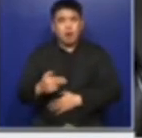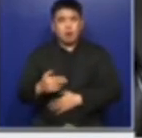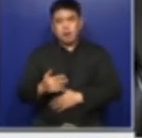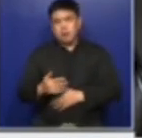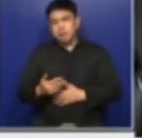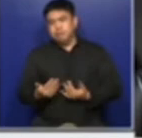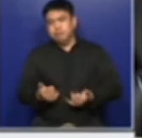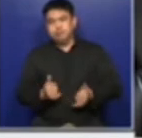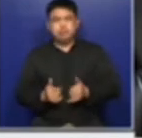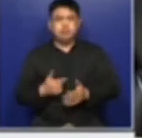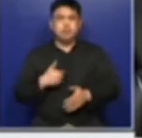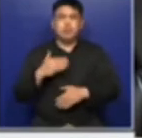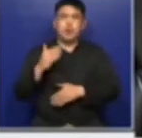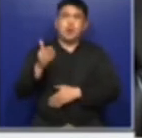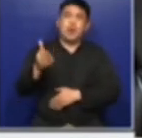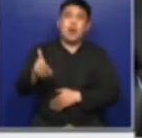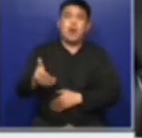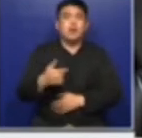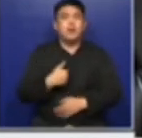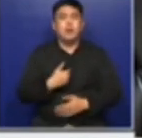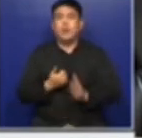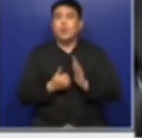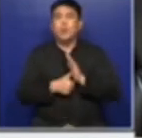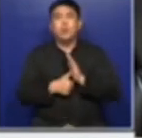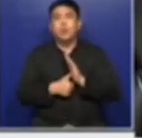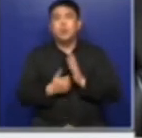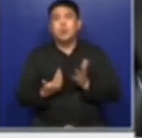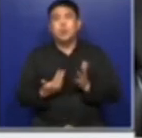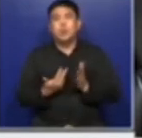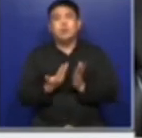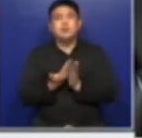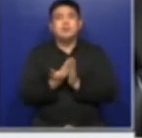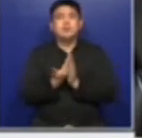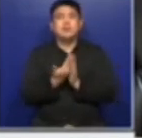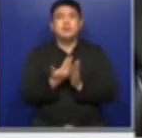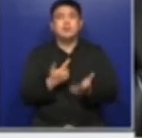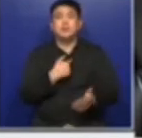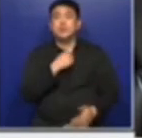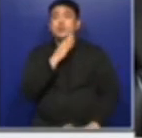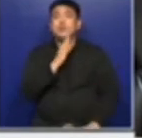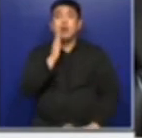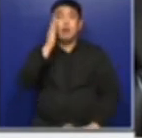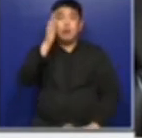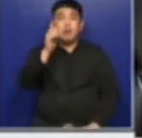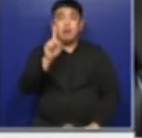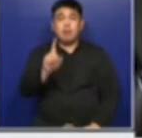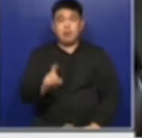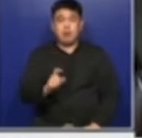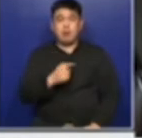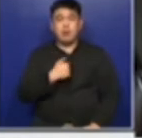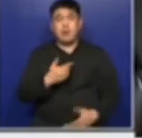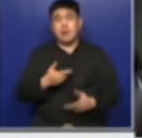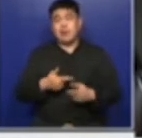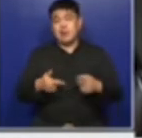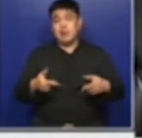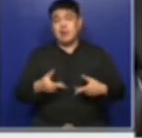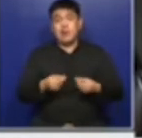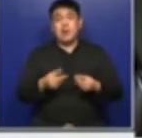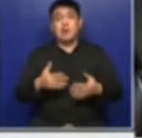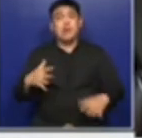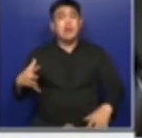ณแม่ได้เป็นหนี้สินอยู่แน่น้อยสุดเมื่อเสียชีวิตแล้วทรัพย์สินก็ถูกยึดถูกยึด